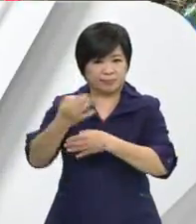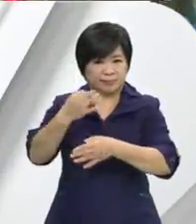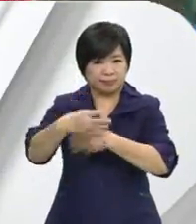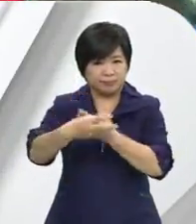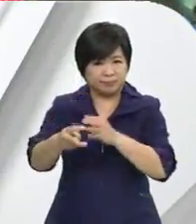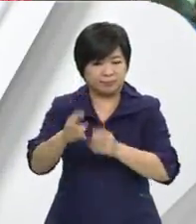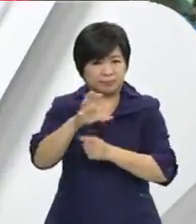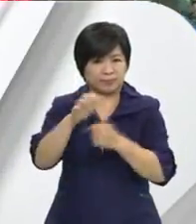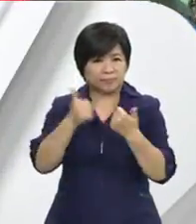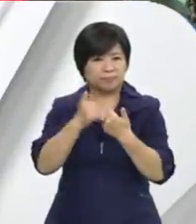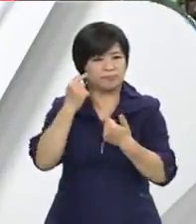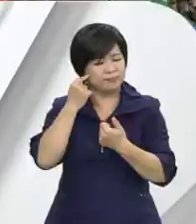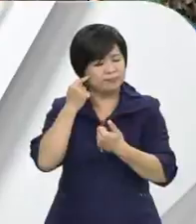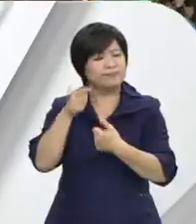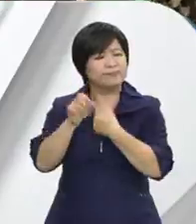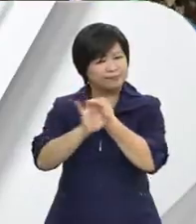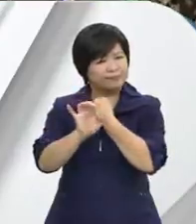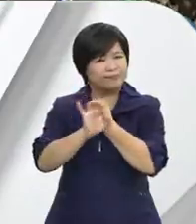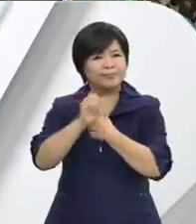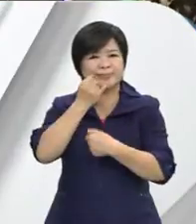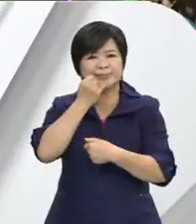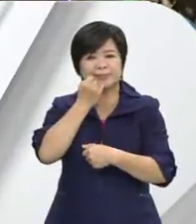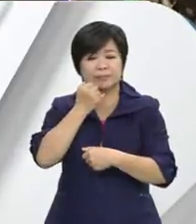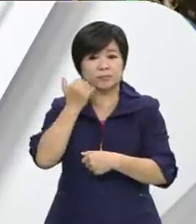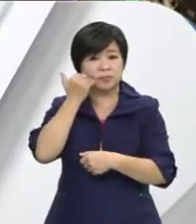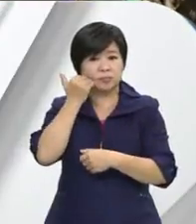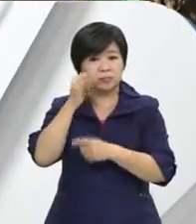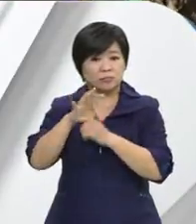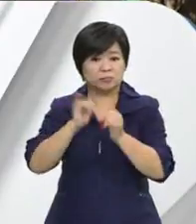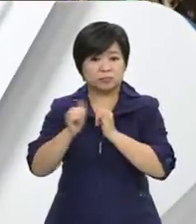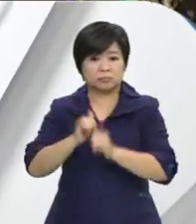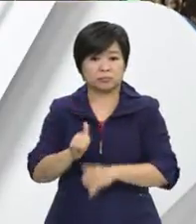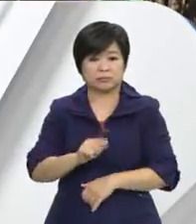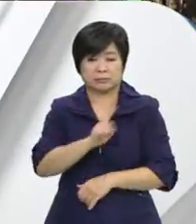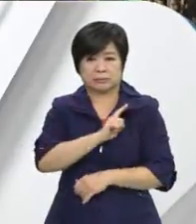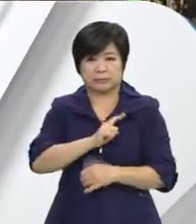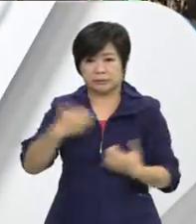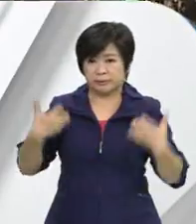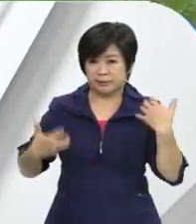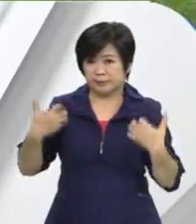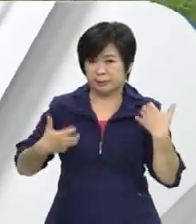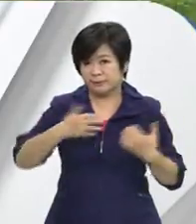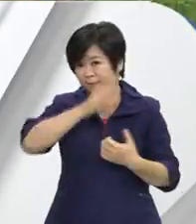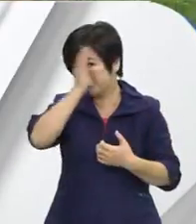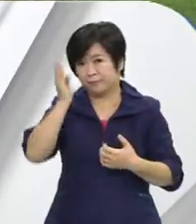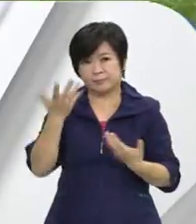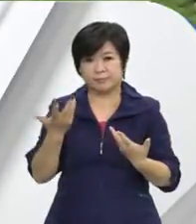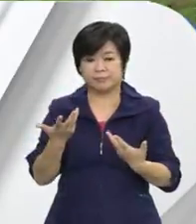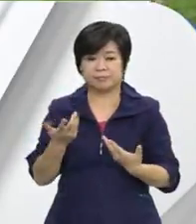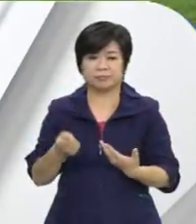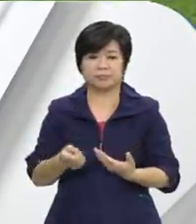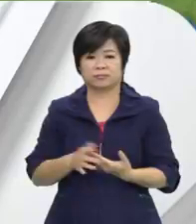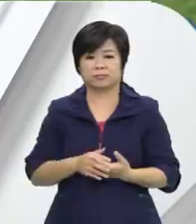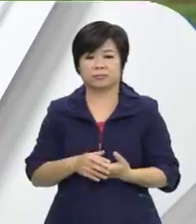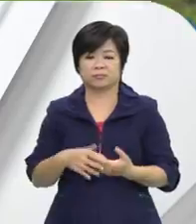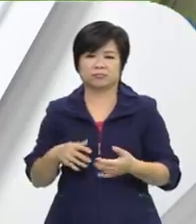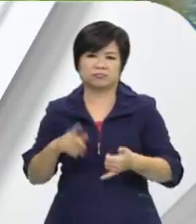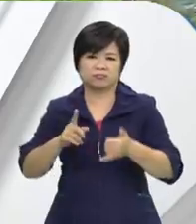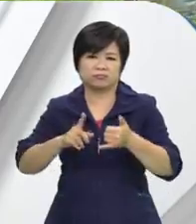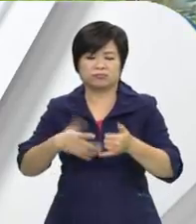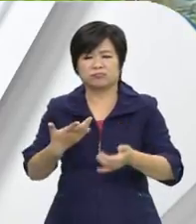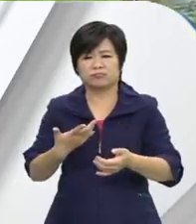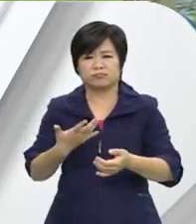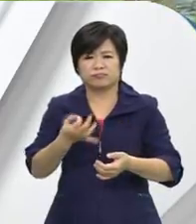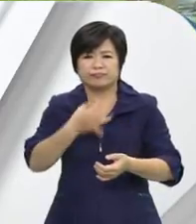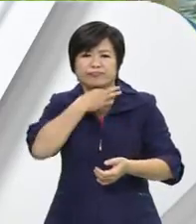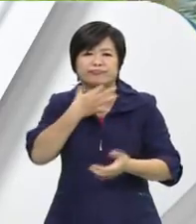会也认为做得此困难。不过，黑工农民爱顾好自家，目睭也唔系强撑爱水。广埔